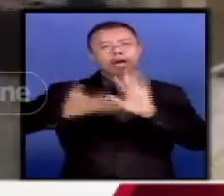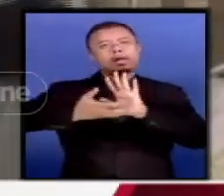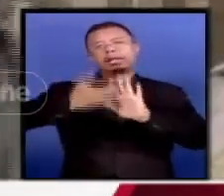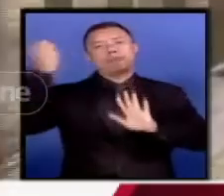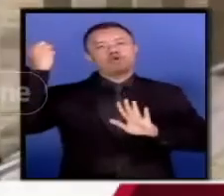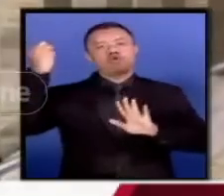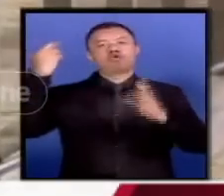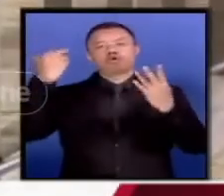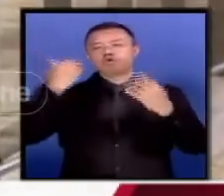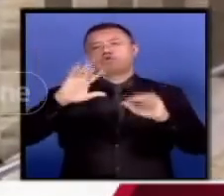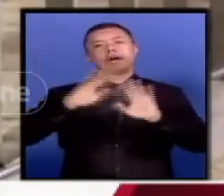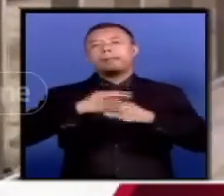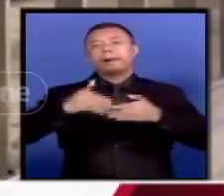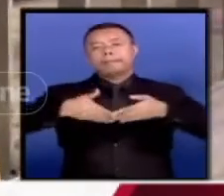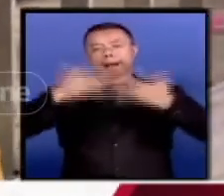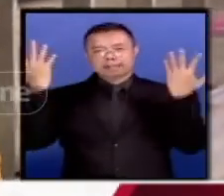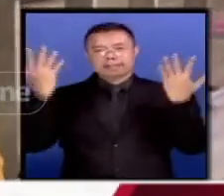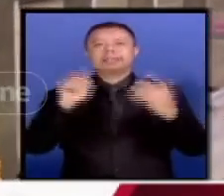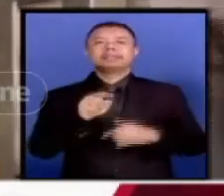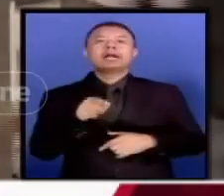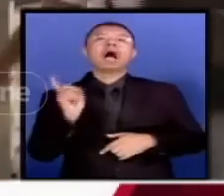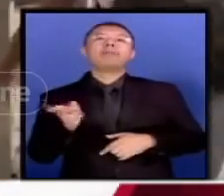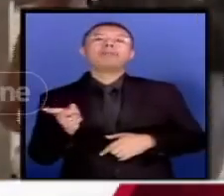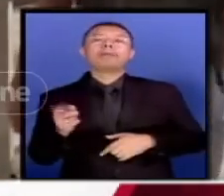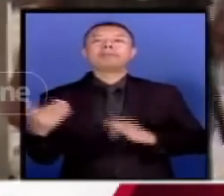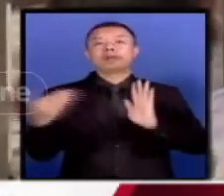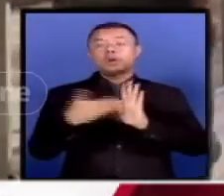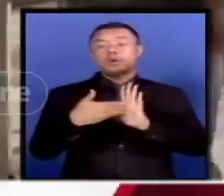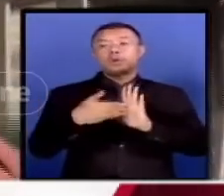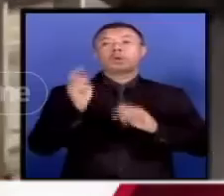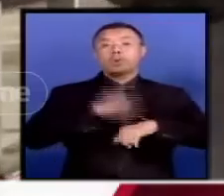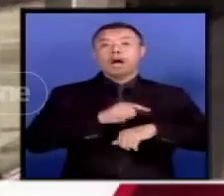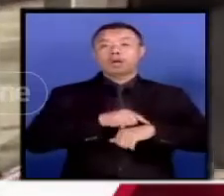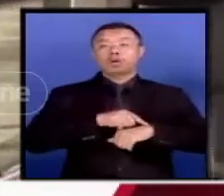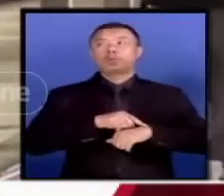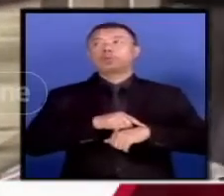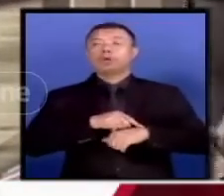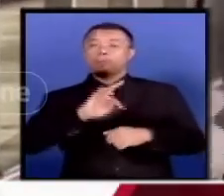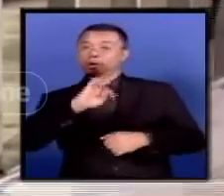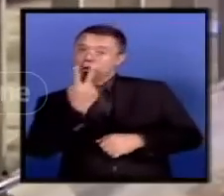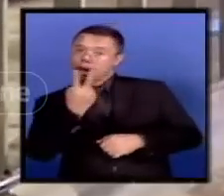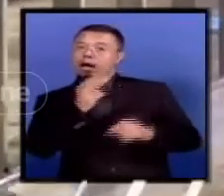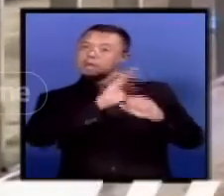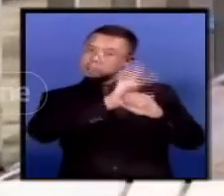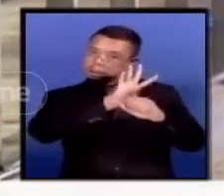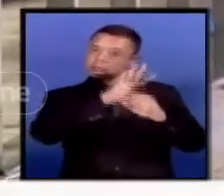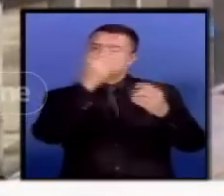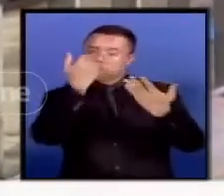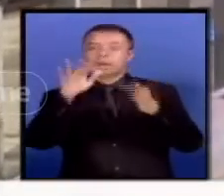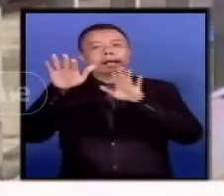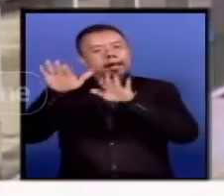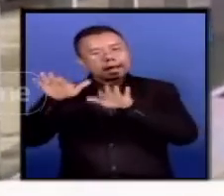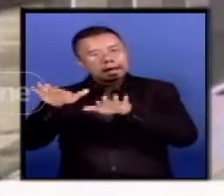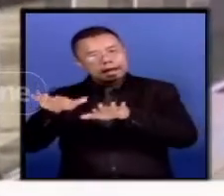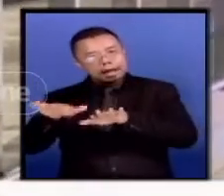umum bagi masyarakat, di mana ini menyusul masa transisi dari pandemi menuju endemi dan seiring